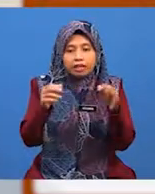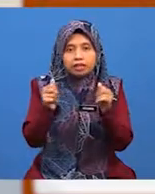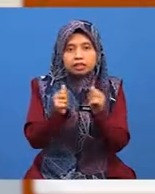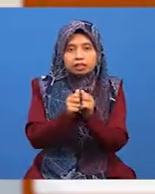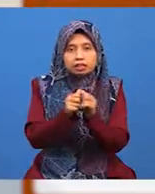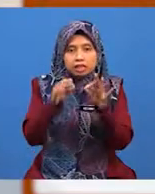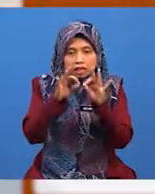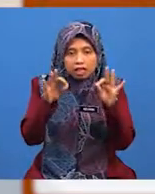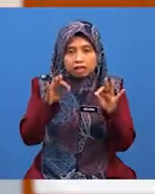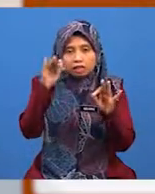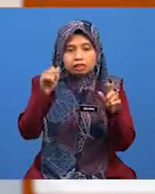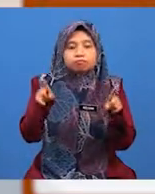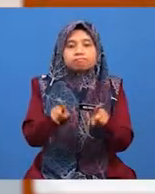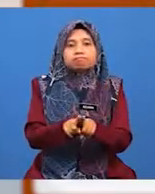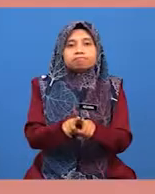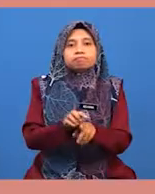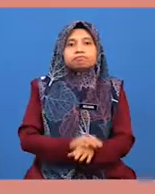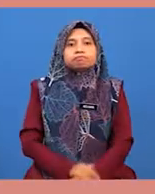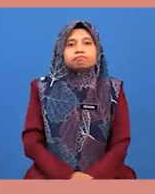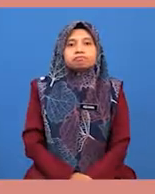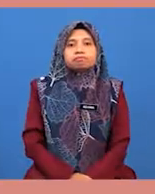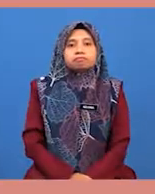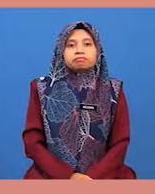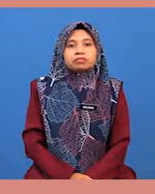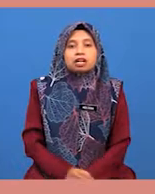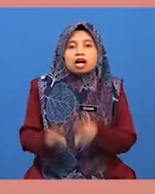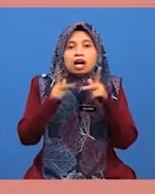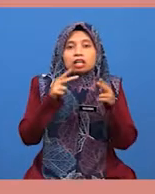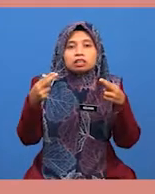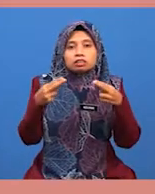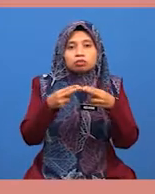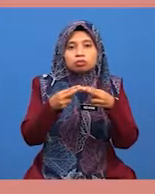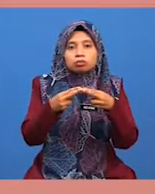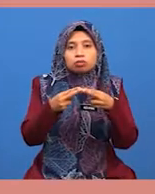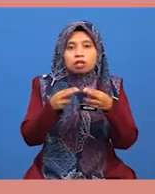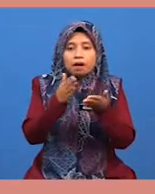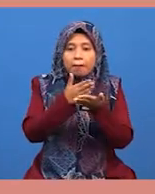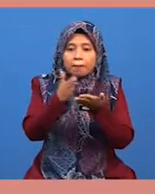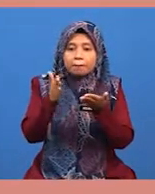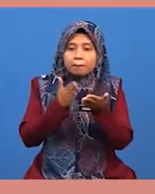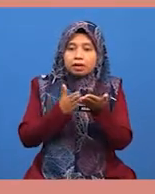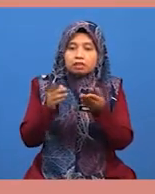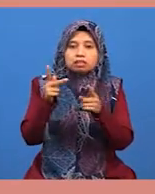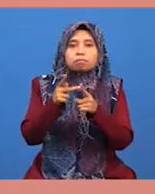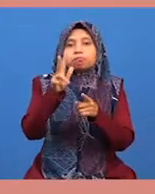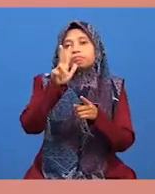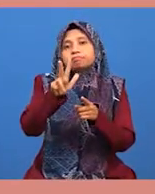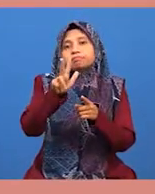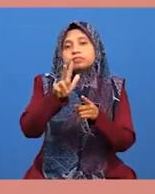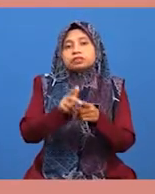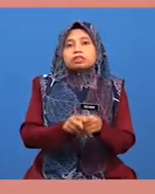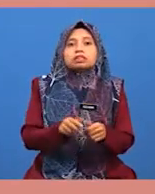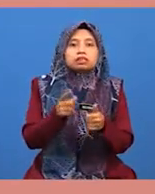dengan ayat yang sama. Kata hubung terbahagi kepada 3,